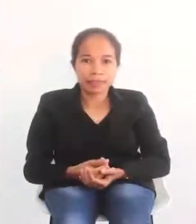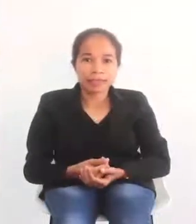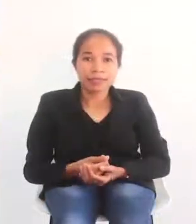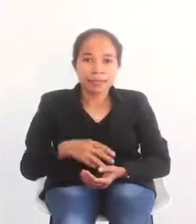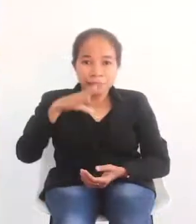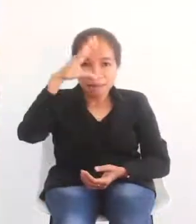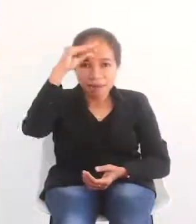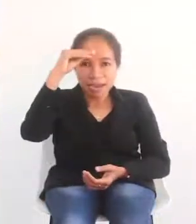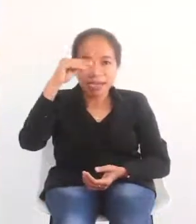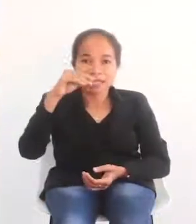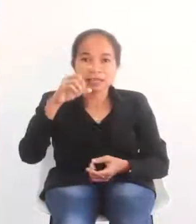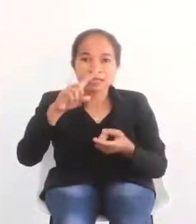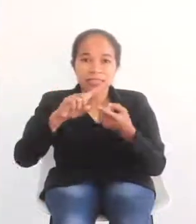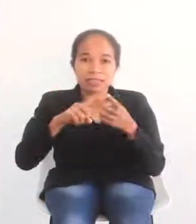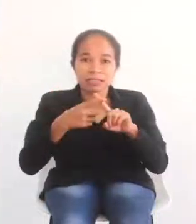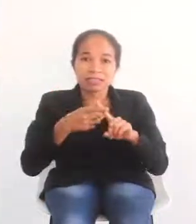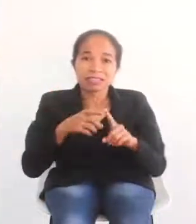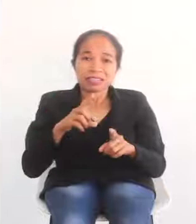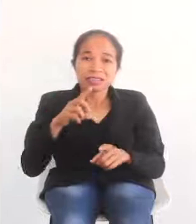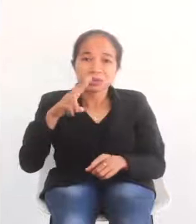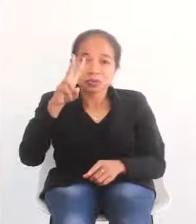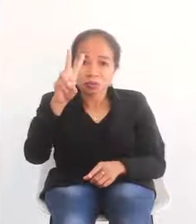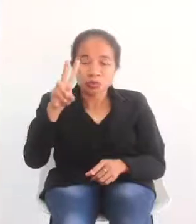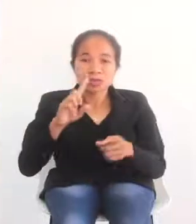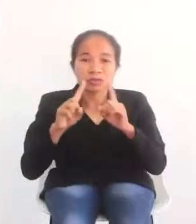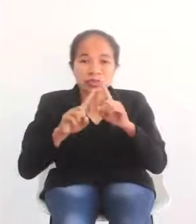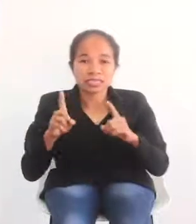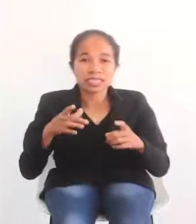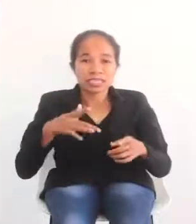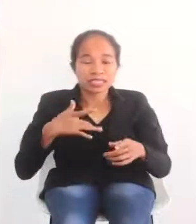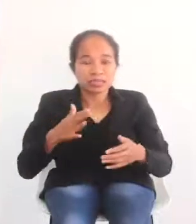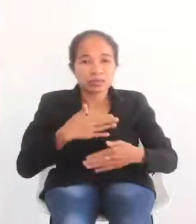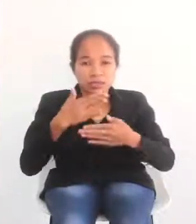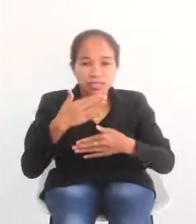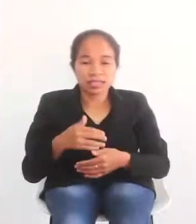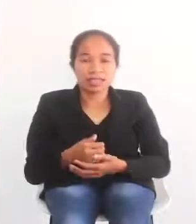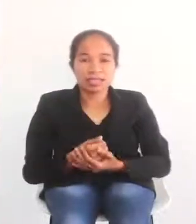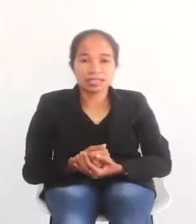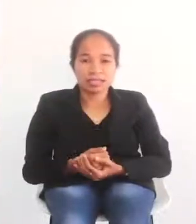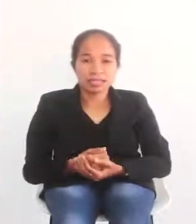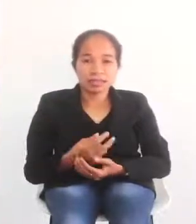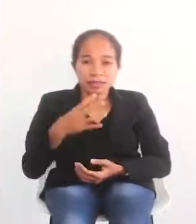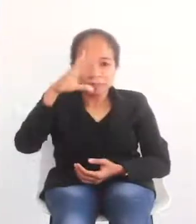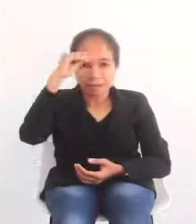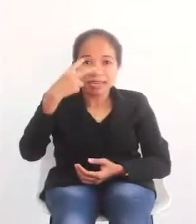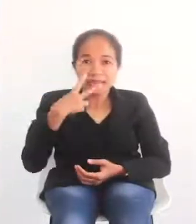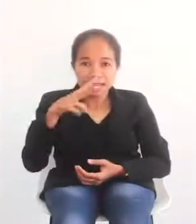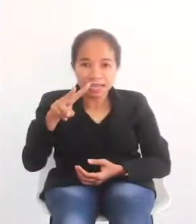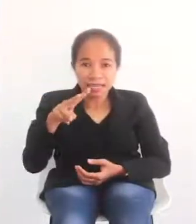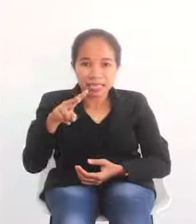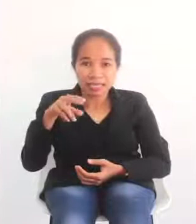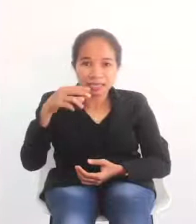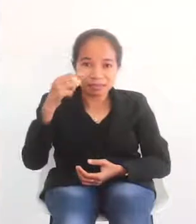Jacinto rona sira na rua ni conversa no senti contente e ni fuan laran. Ni hare Luciano ni